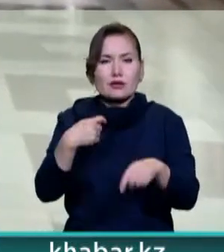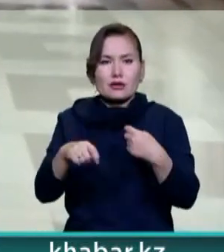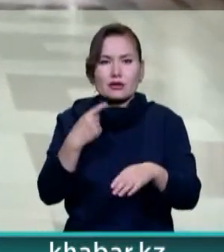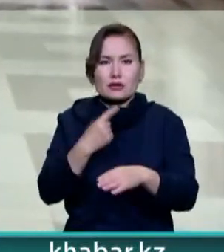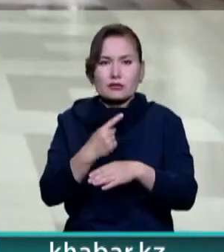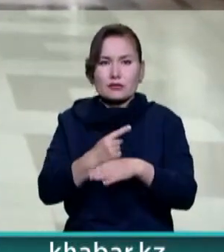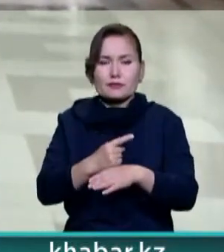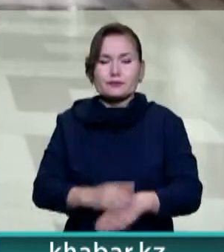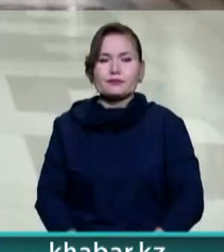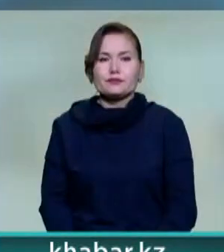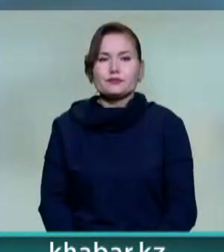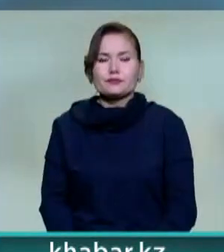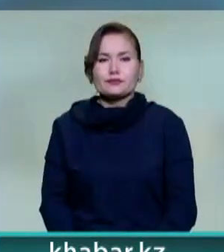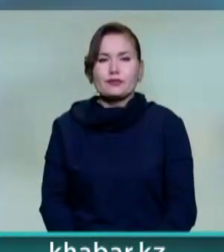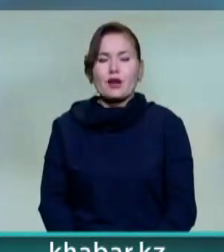салынады.